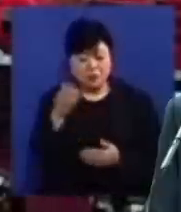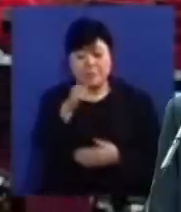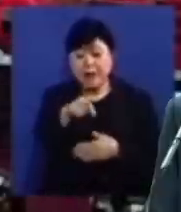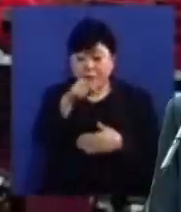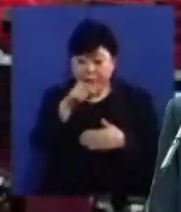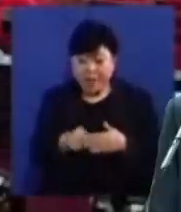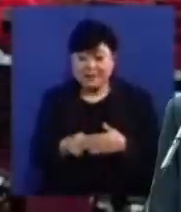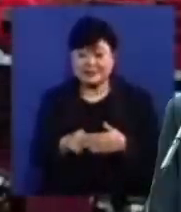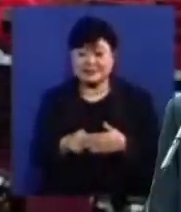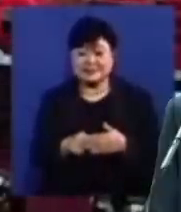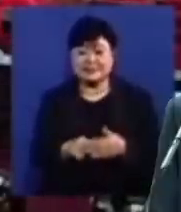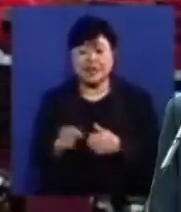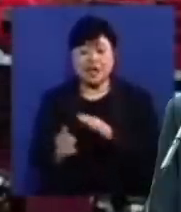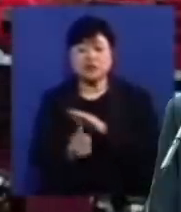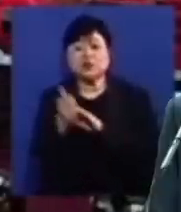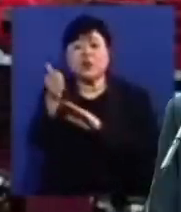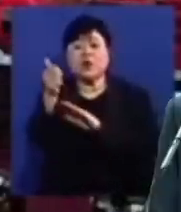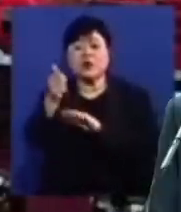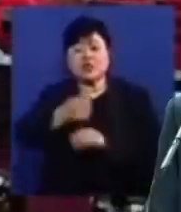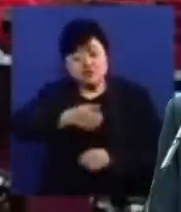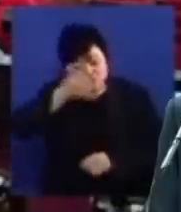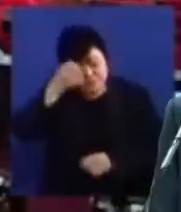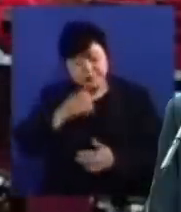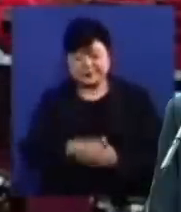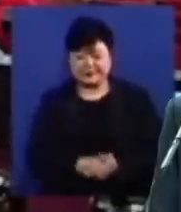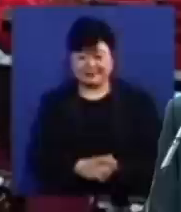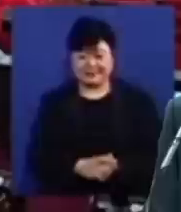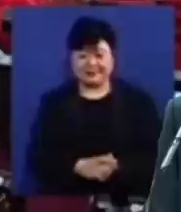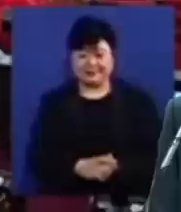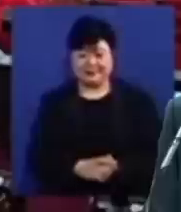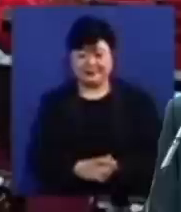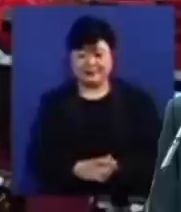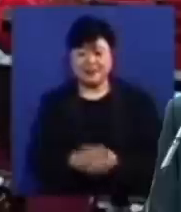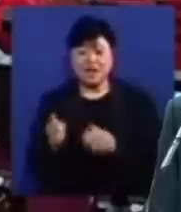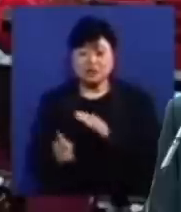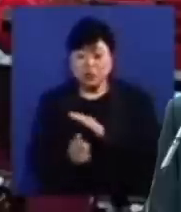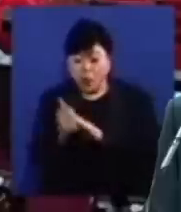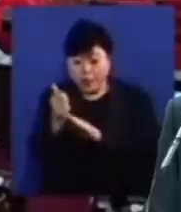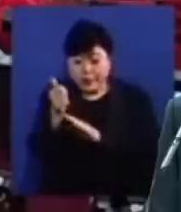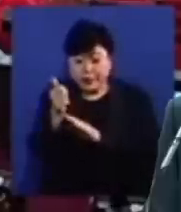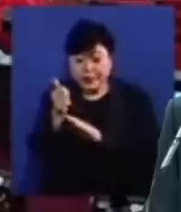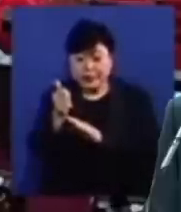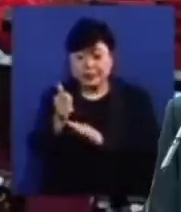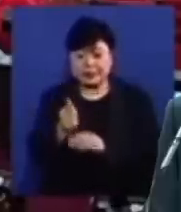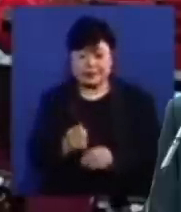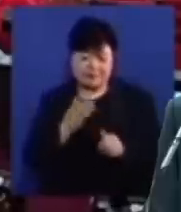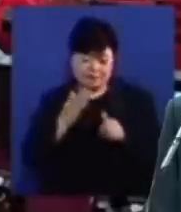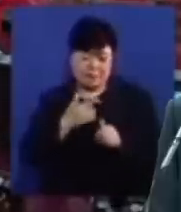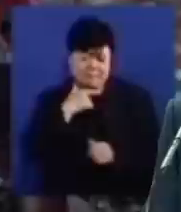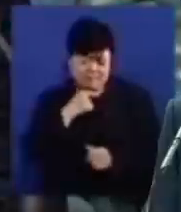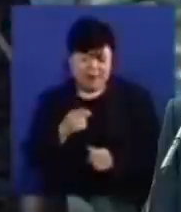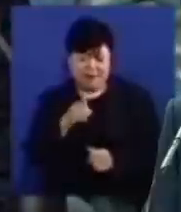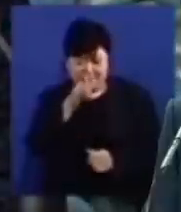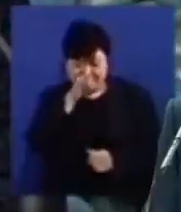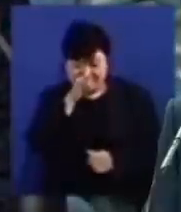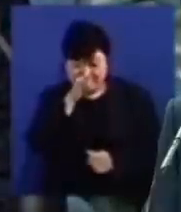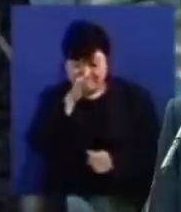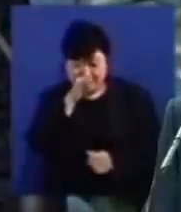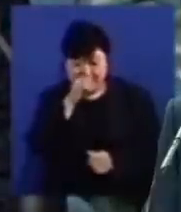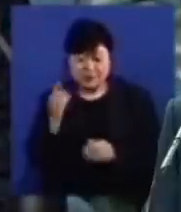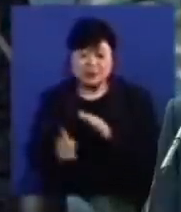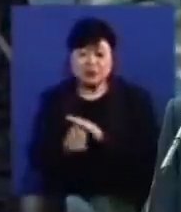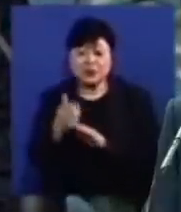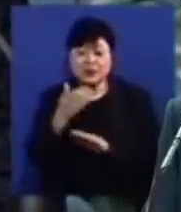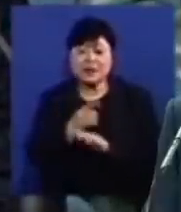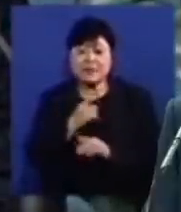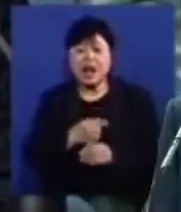마음에 소원이 바로 꿈인 것입니다. 우리가 소원의 간절히 바라는 소원이 있으면 그 소원을 다른